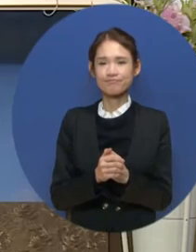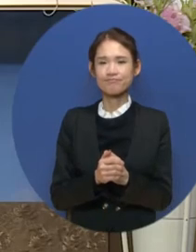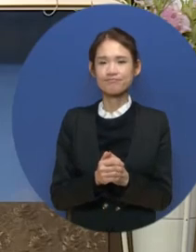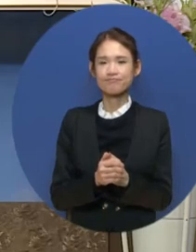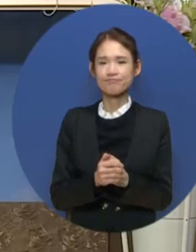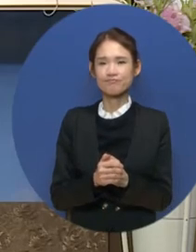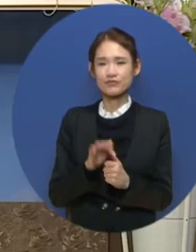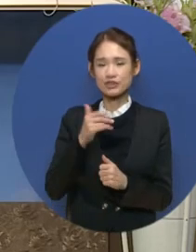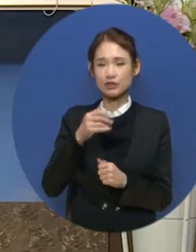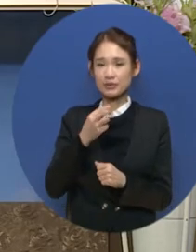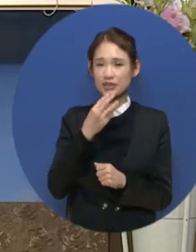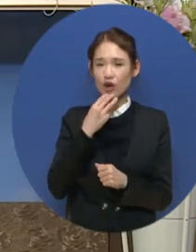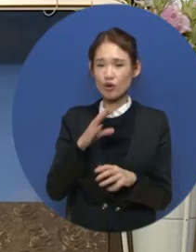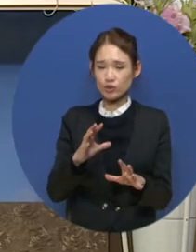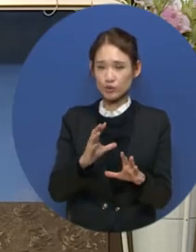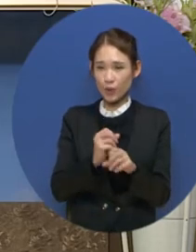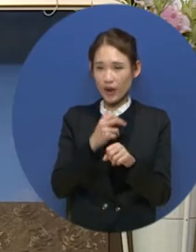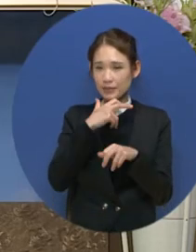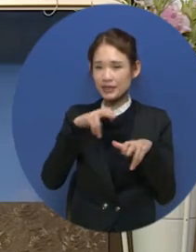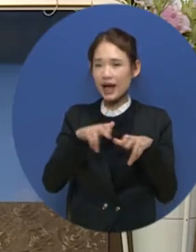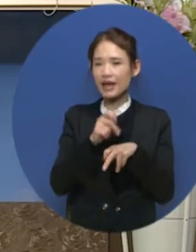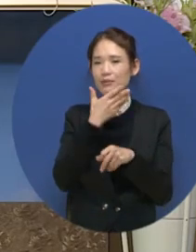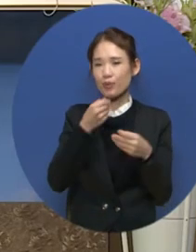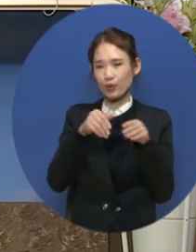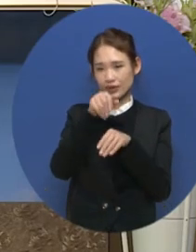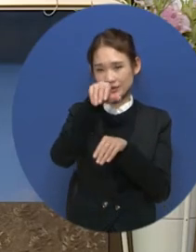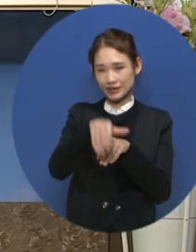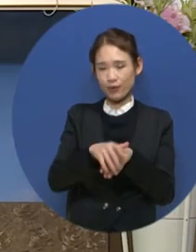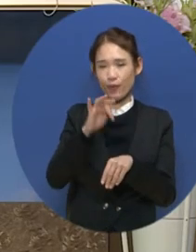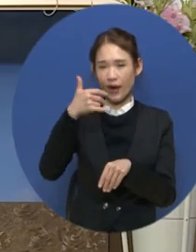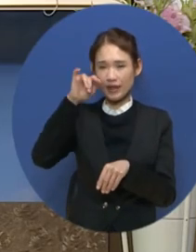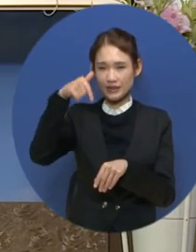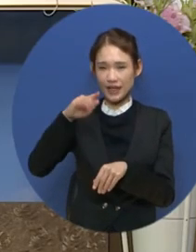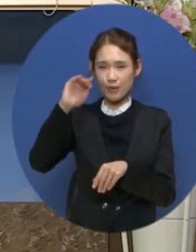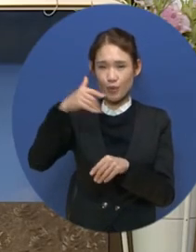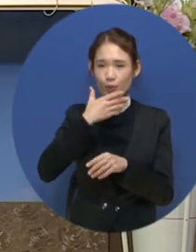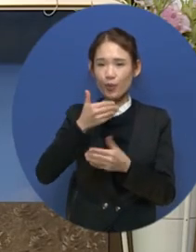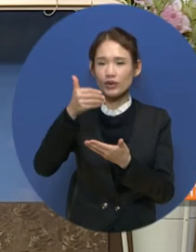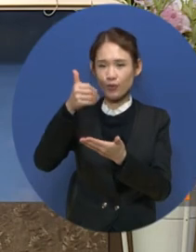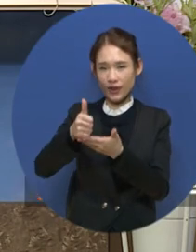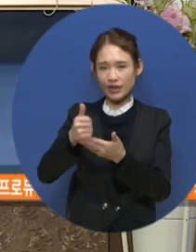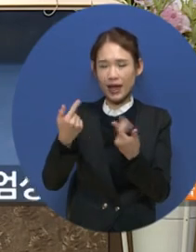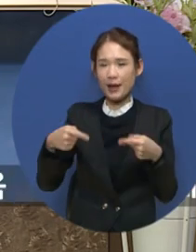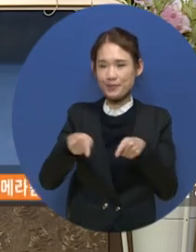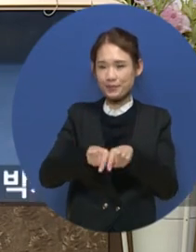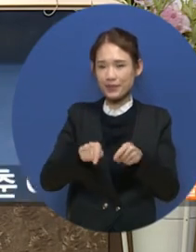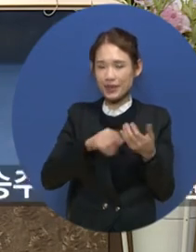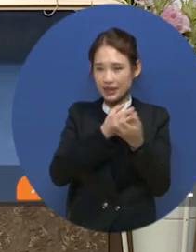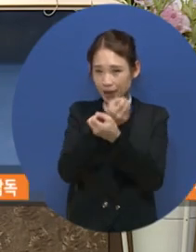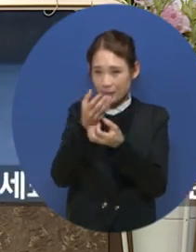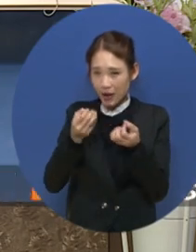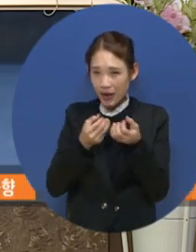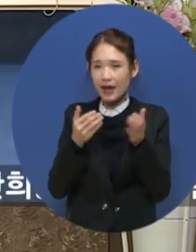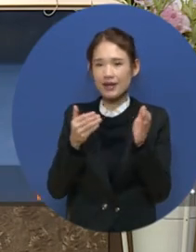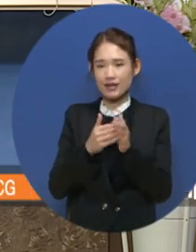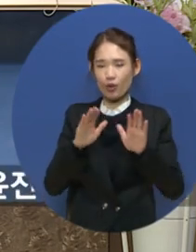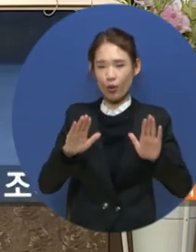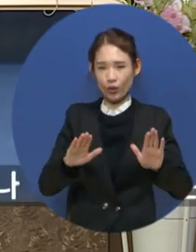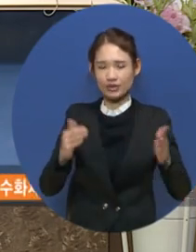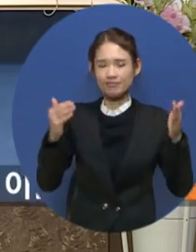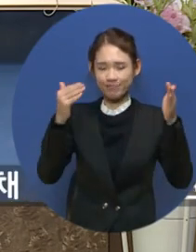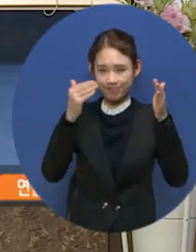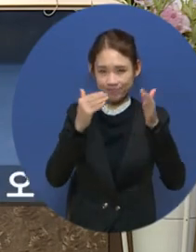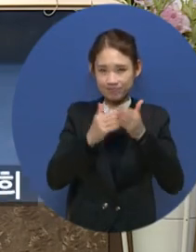4실 입 서울 장애인 종합 복지관 곽재우 복 관장님과 함께 했습니다 행복나눔 지킴이 오늘은